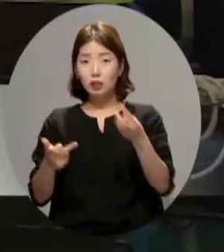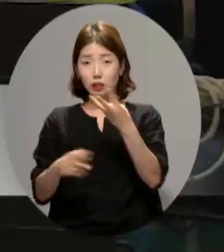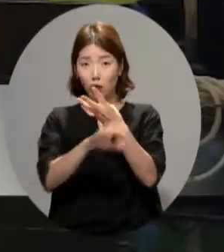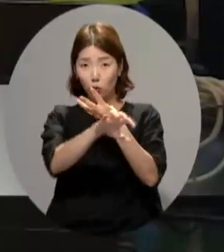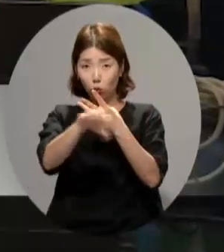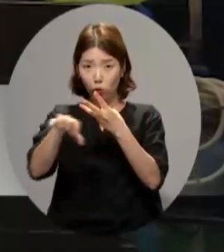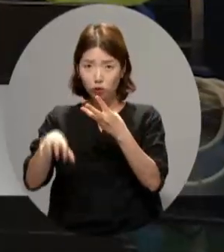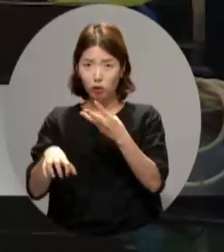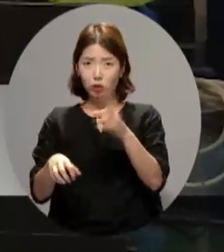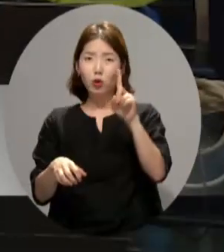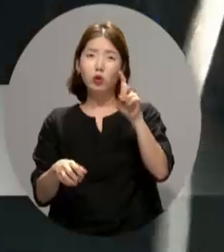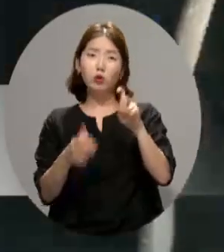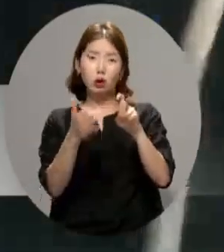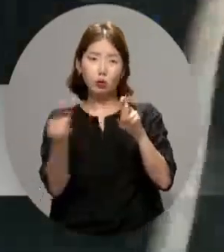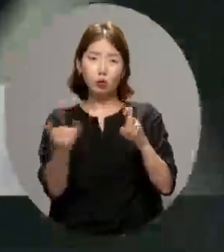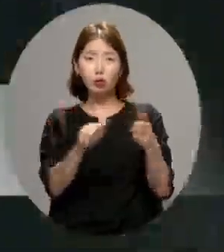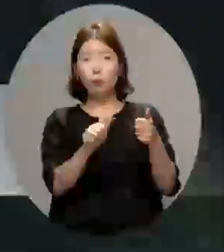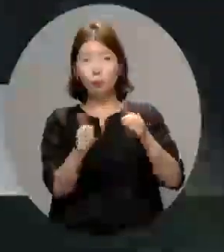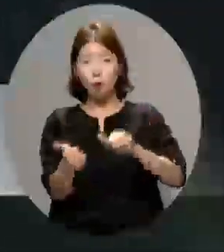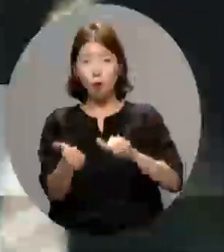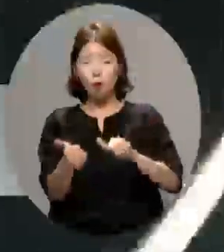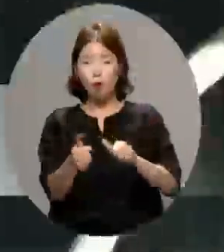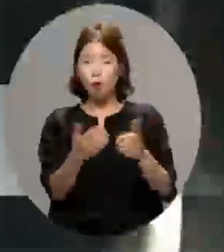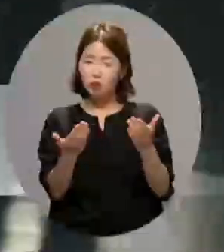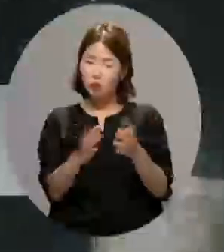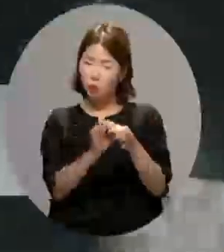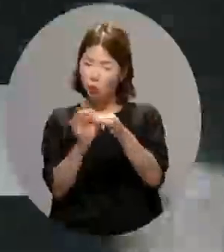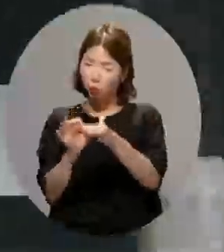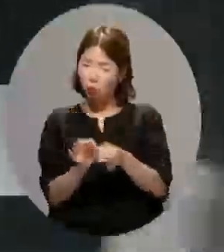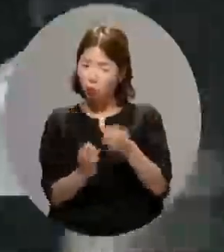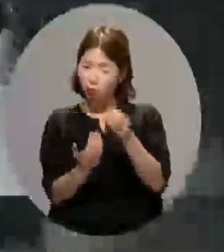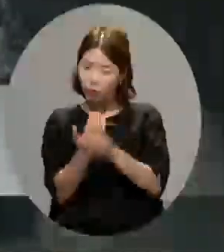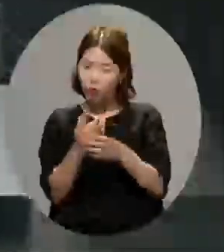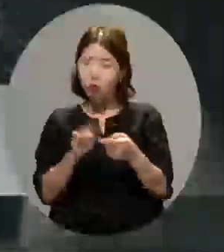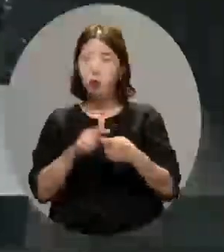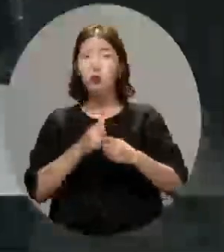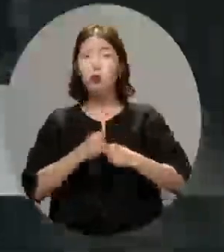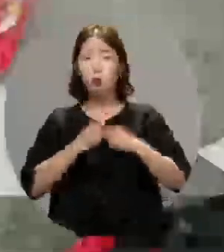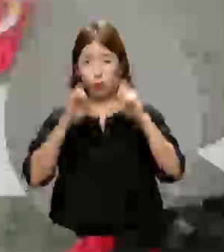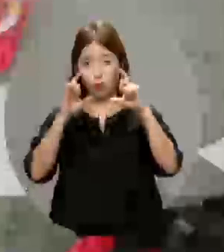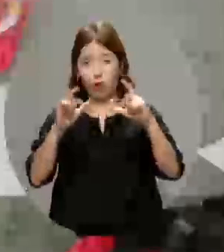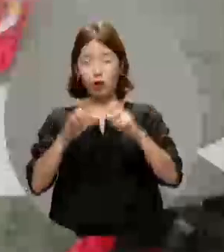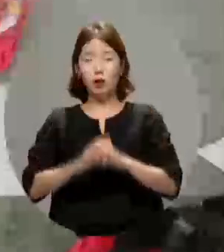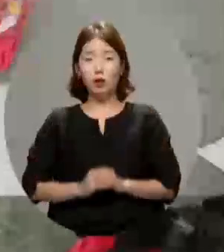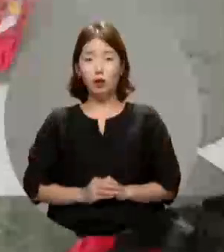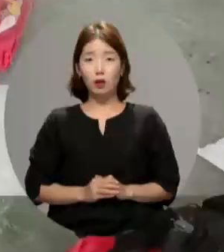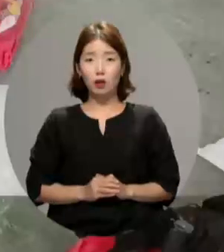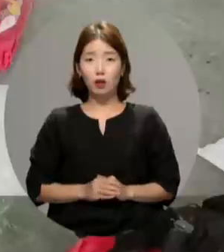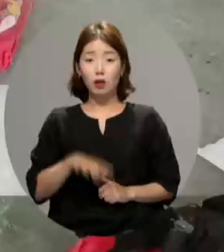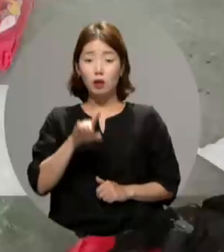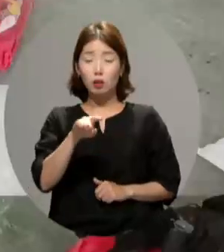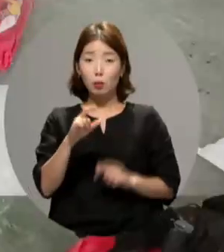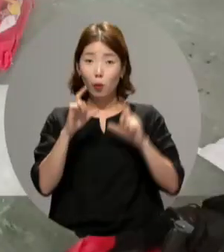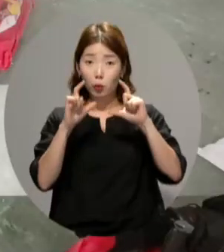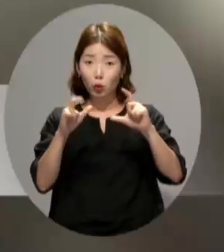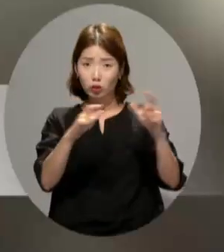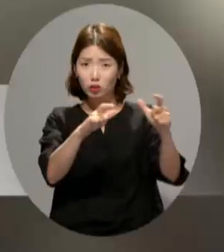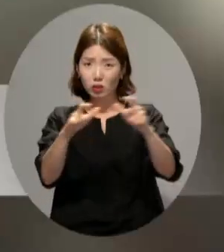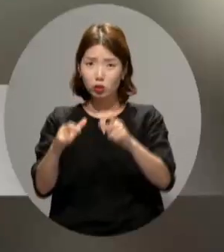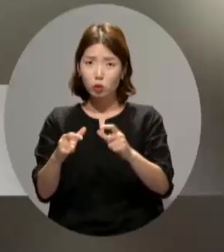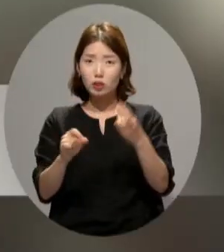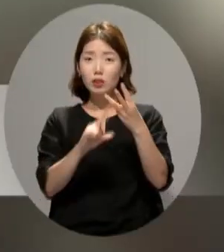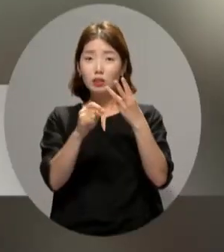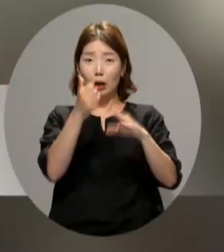세계지역에서 11명이 숨졌다며 산업재해 적색 경보를 발령한다고 밝혔습니다 이번 적색 경보